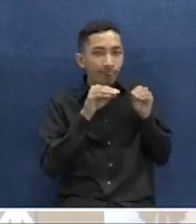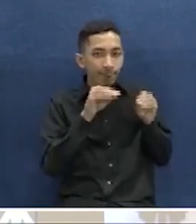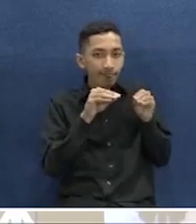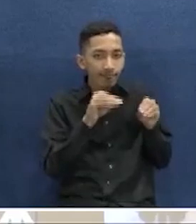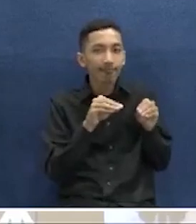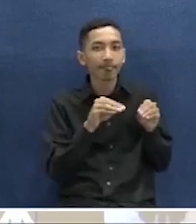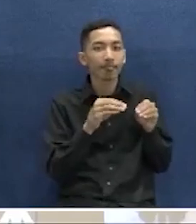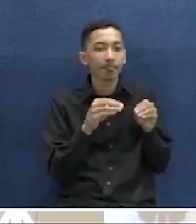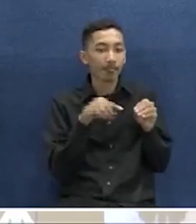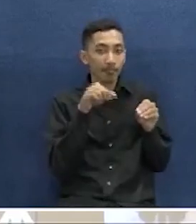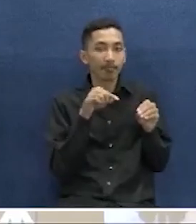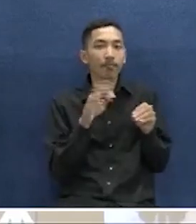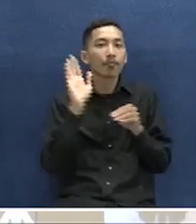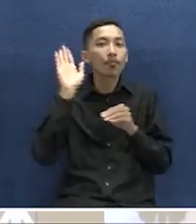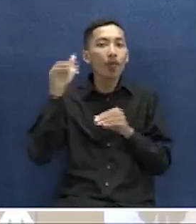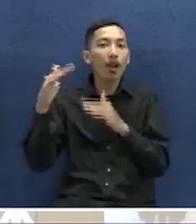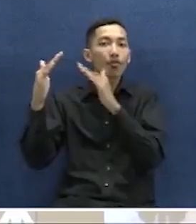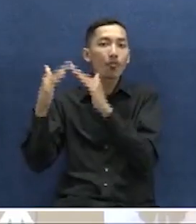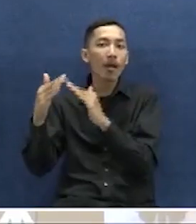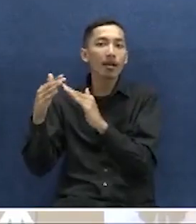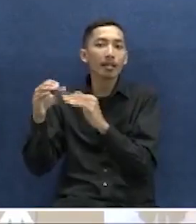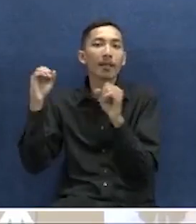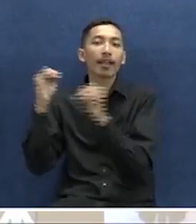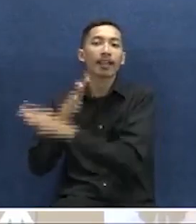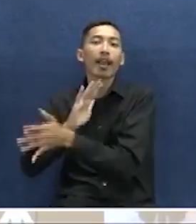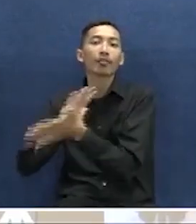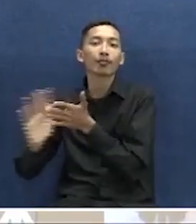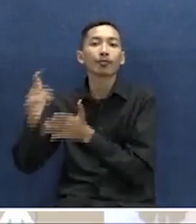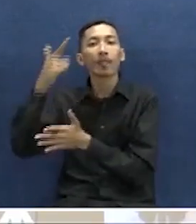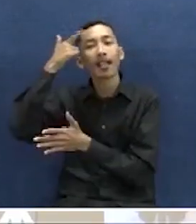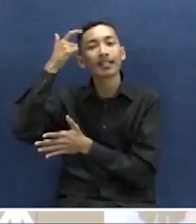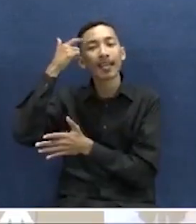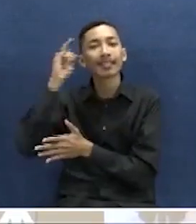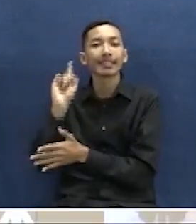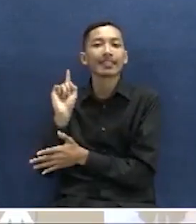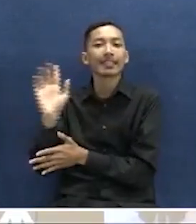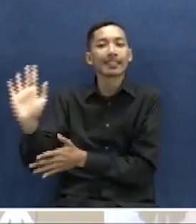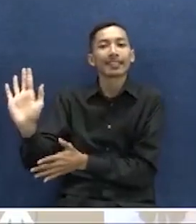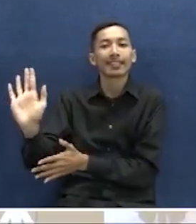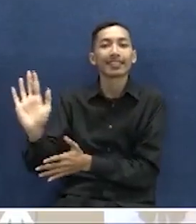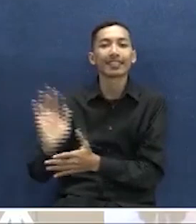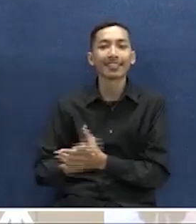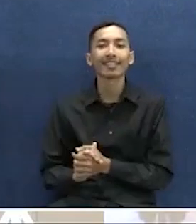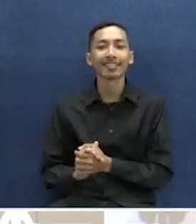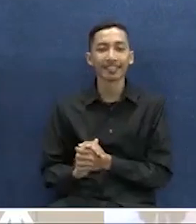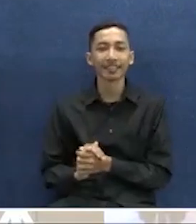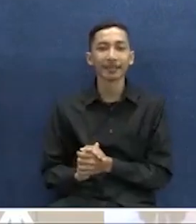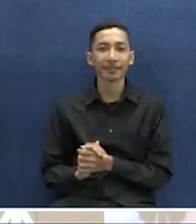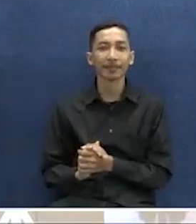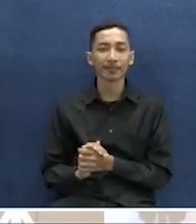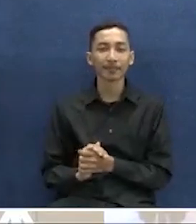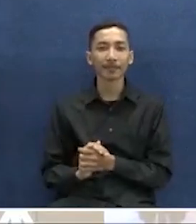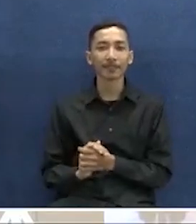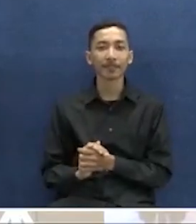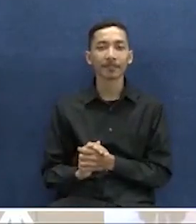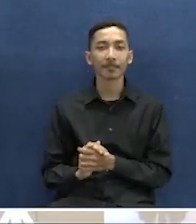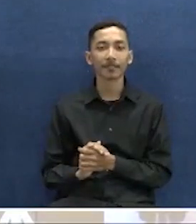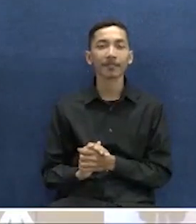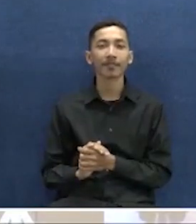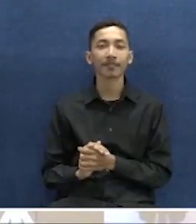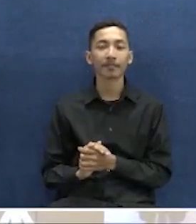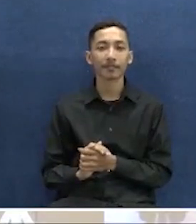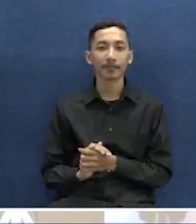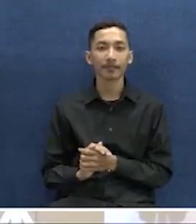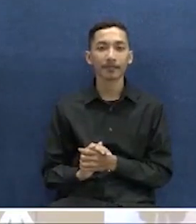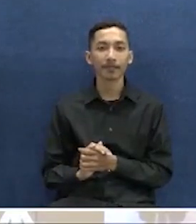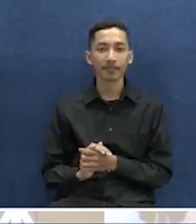bayar seikhlasnya Asgar sekarang asli Garut ngeheh potong rambut potong rambut bayar seikhlasnya makeup pengantin Bayar